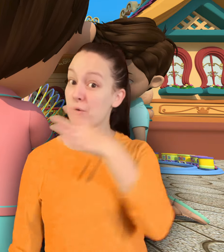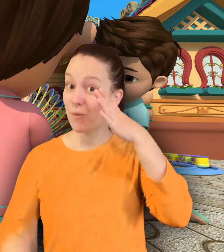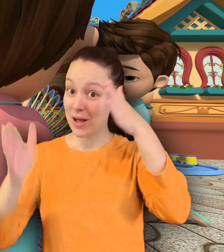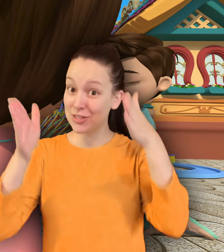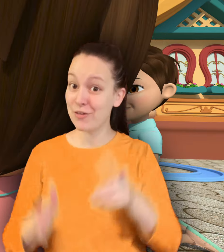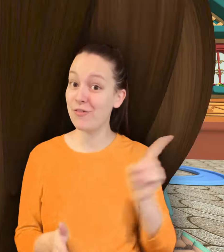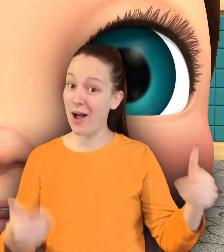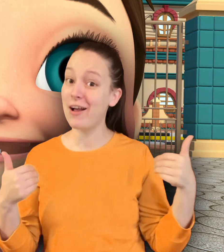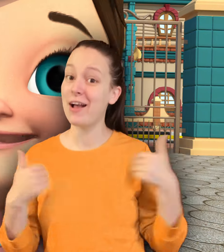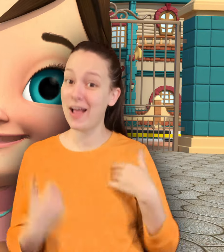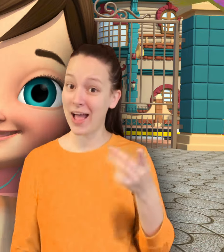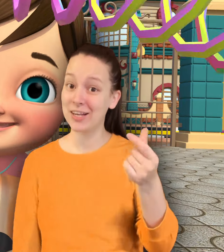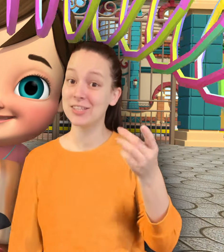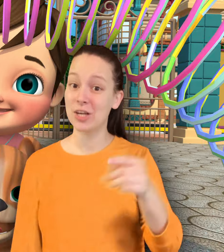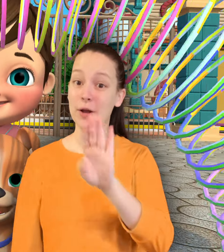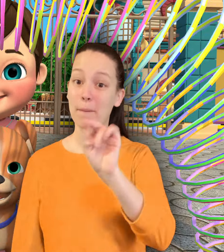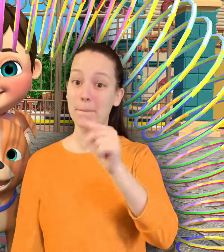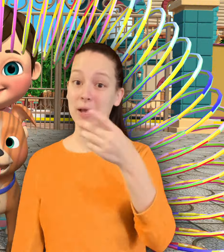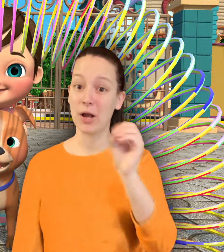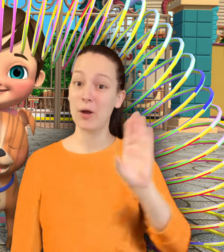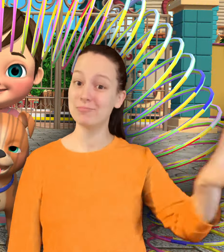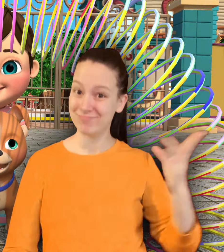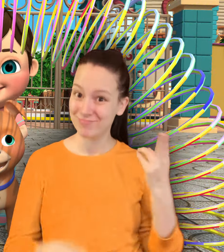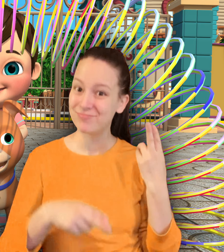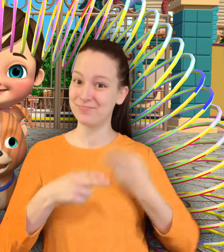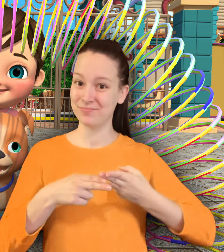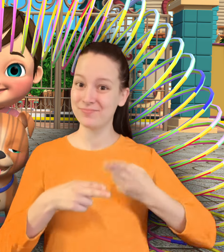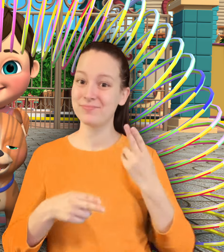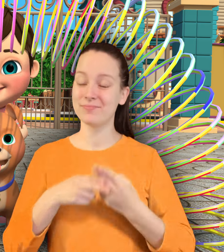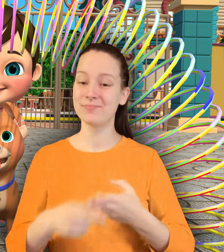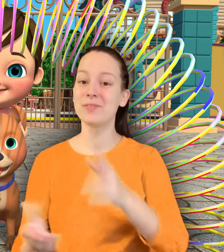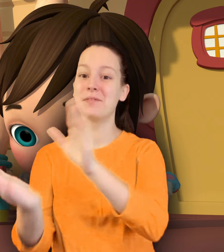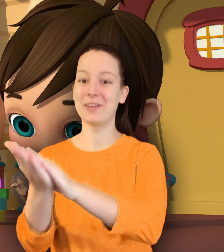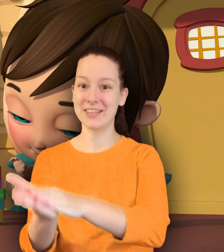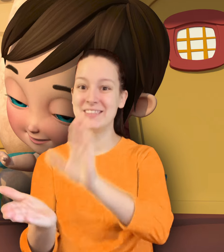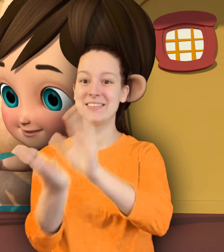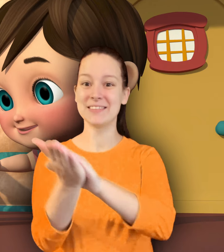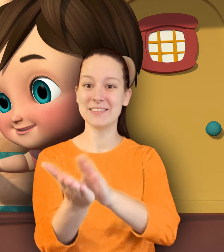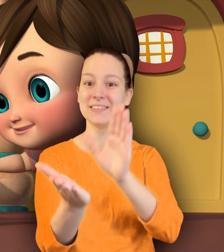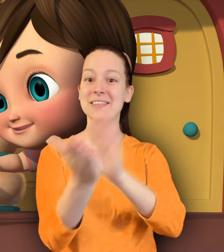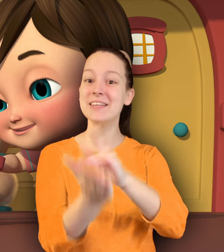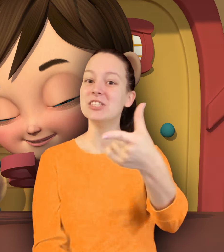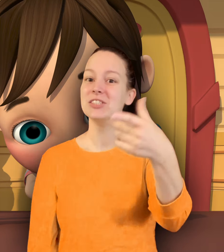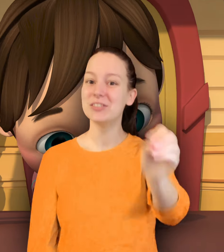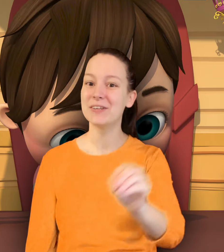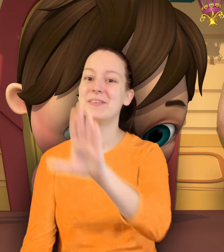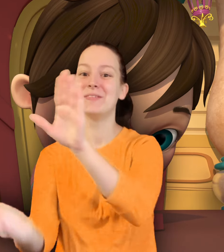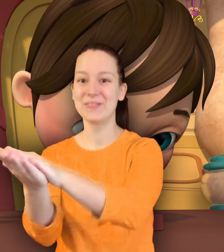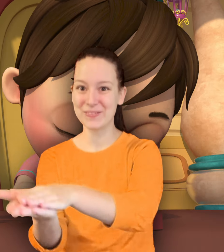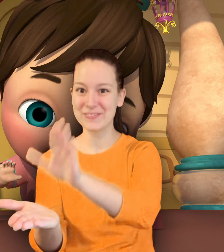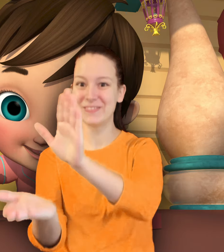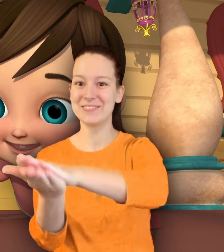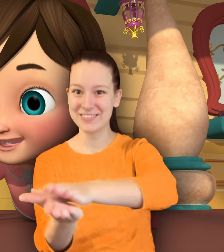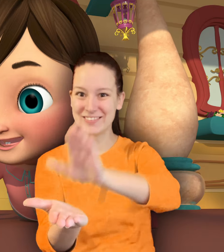ビンゴノフのわんこの名前はビンゴ